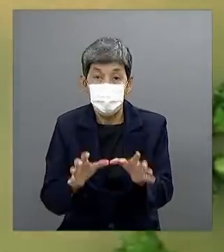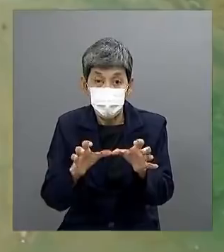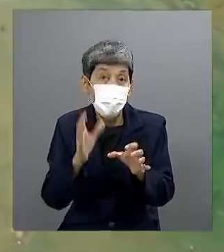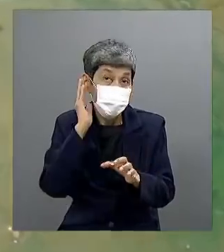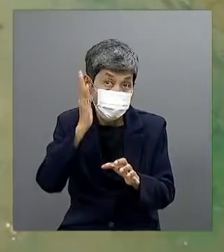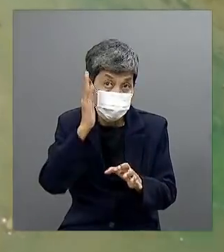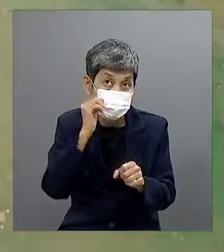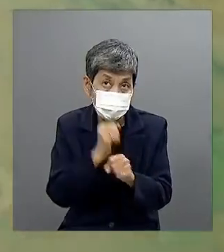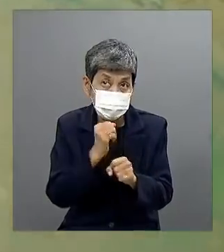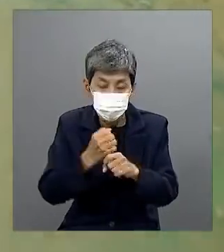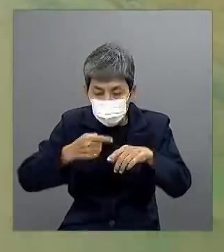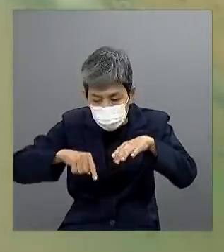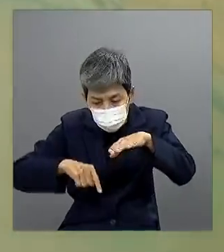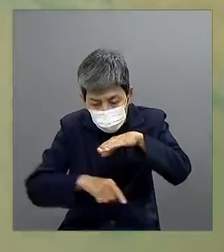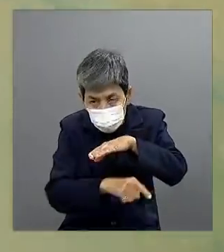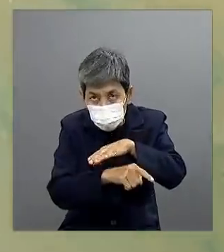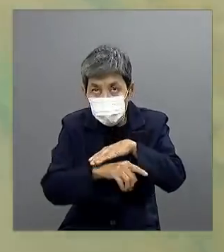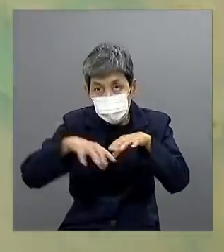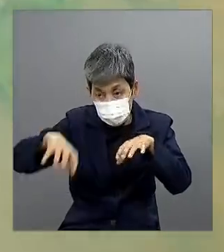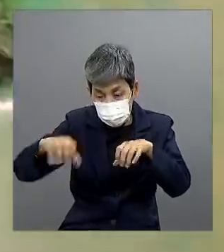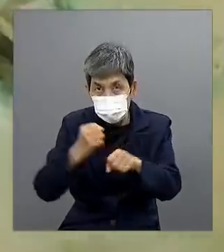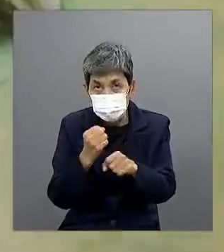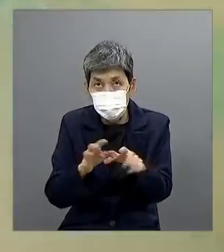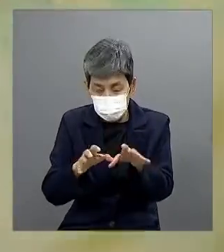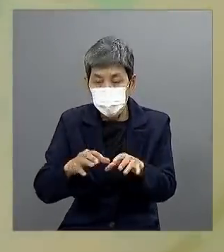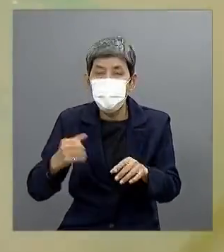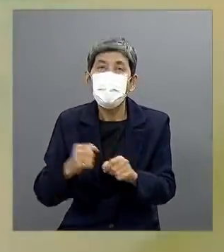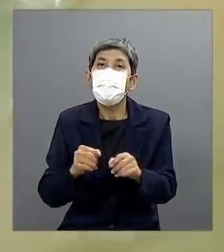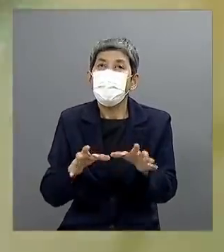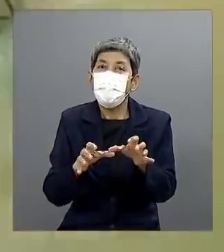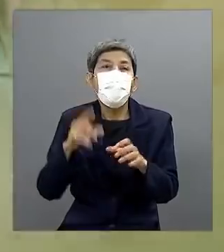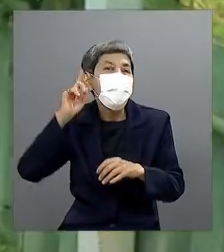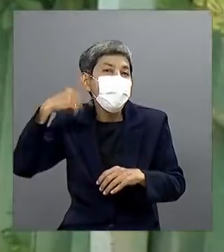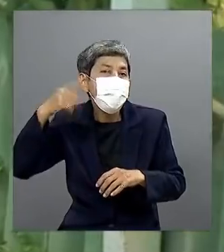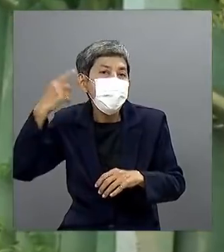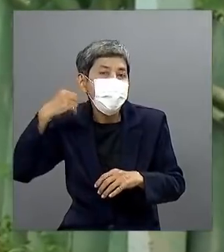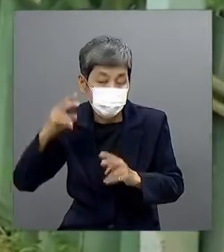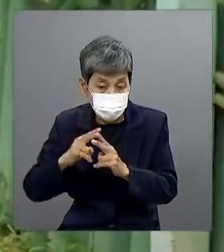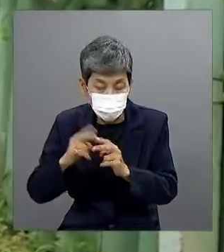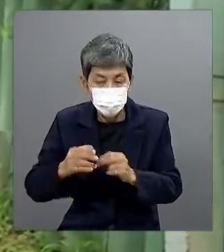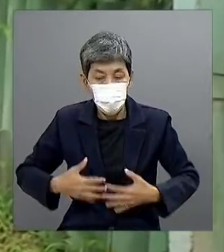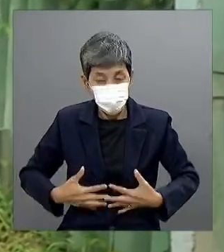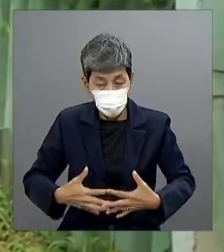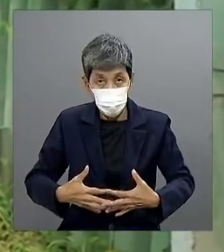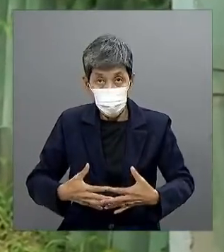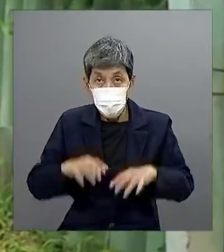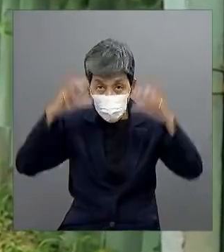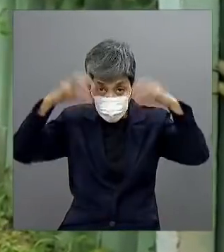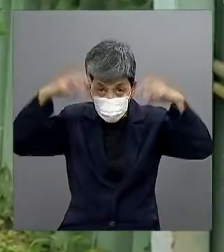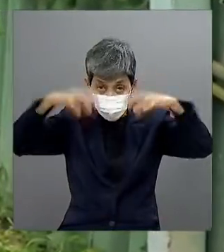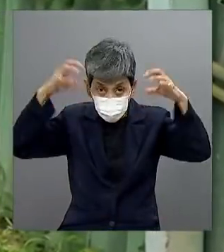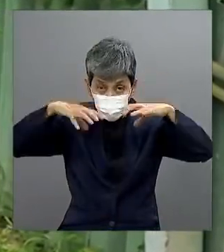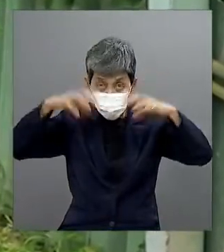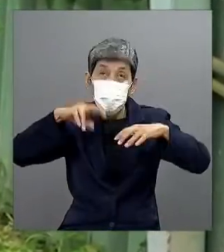ข้างล่างข้างร่องกระเบื้องทุกร่องกระเบื้องจะมีเป็นของปูตัวเมียที่ว่าผสมพันธุ์แล้วมันท้องเวลาฝนตกหรือเราทำน้ำฝน